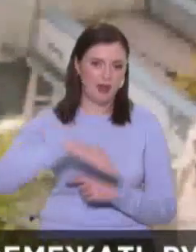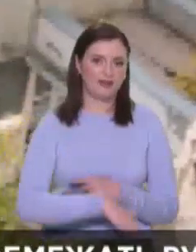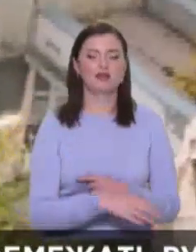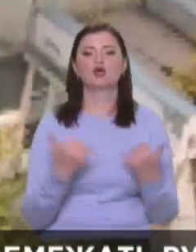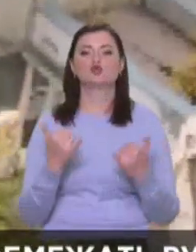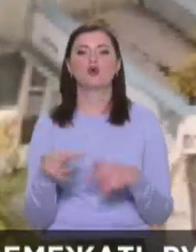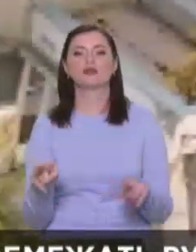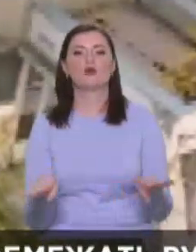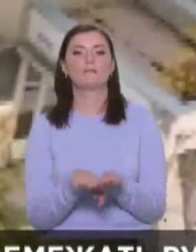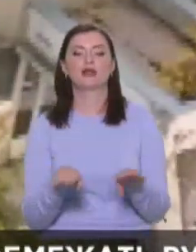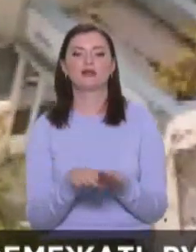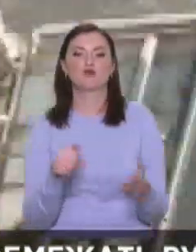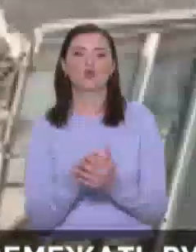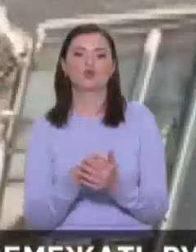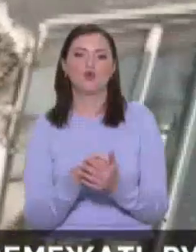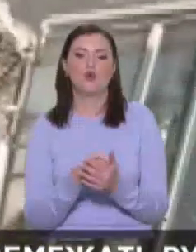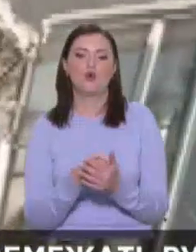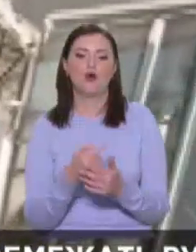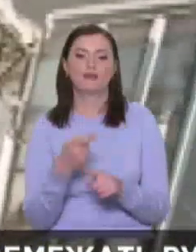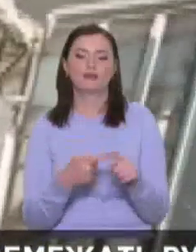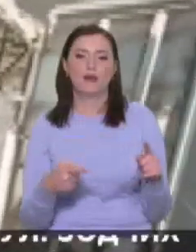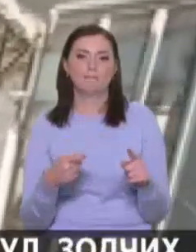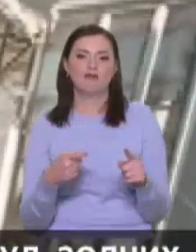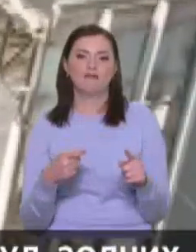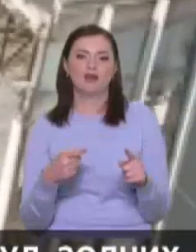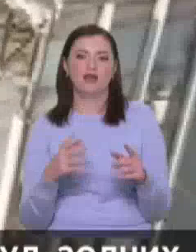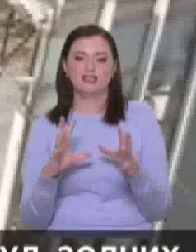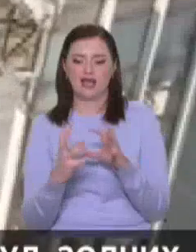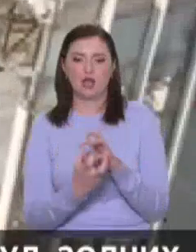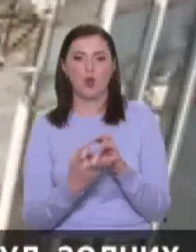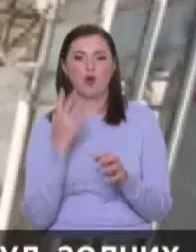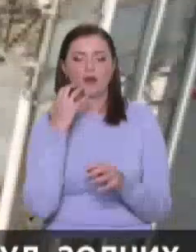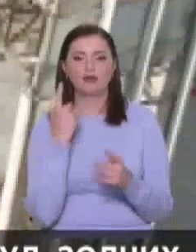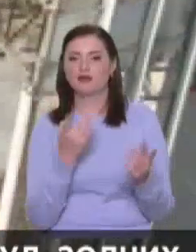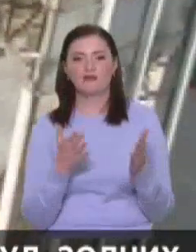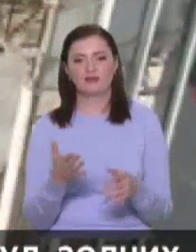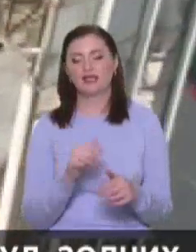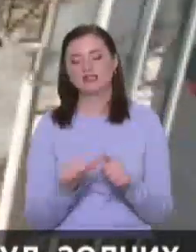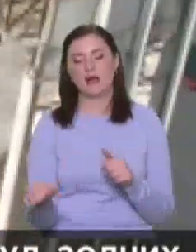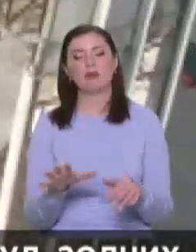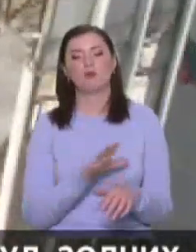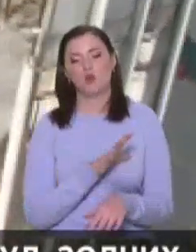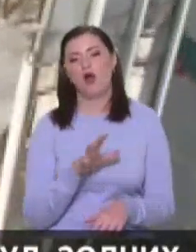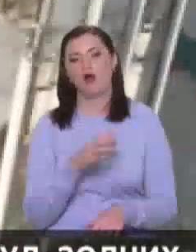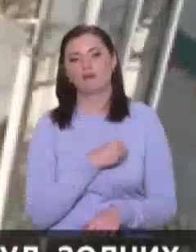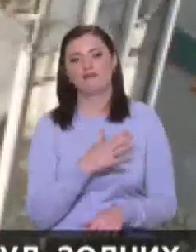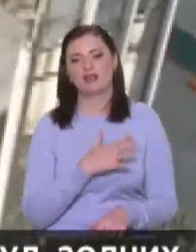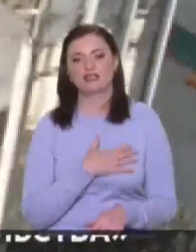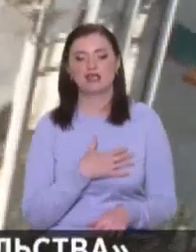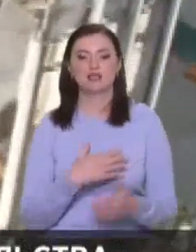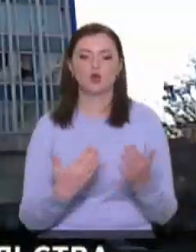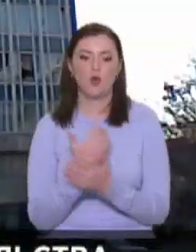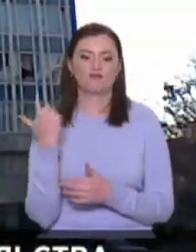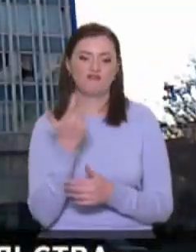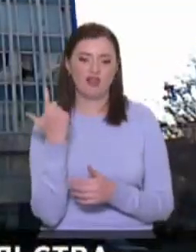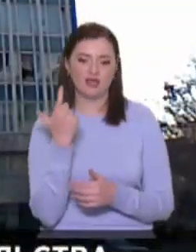навіть прирівнювали до напівзгнилого яблука. І от що єдиний вихід з такої ситуації – це саме була приватизація. Адже от новий